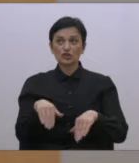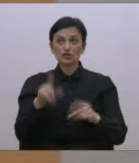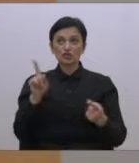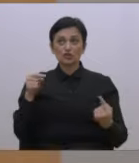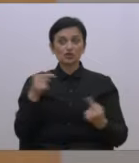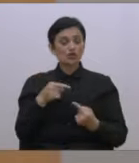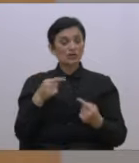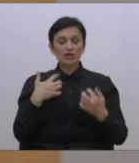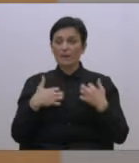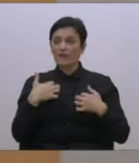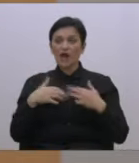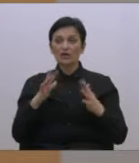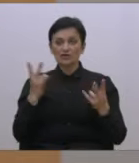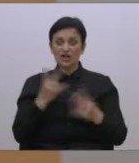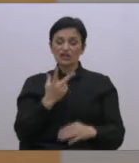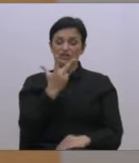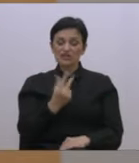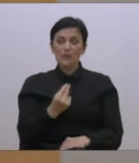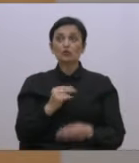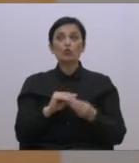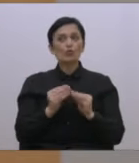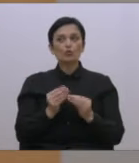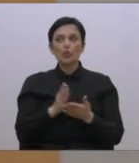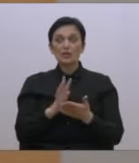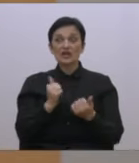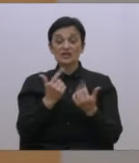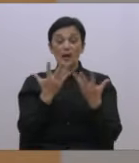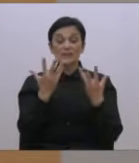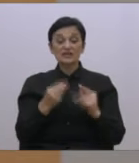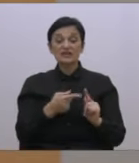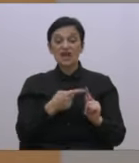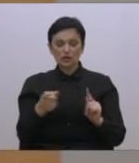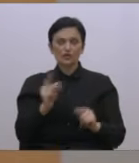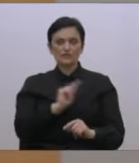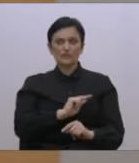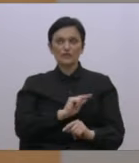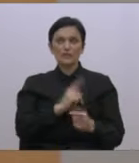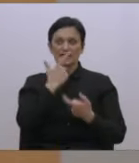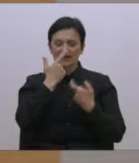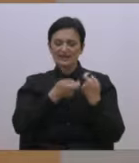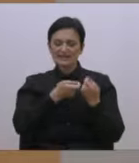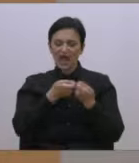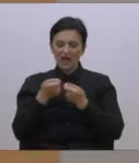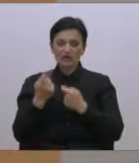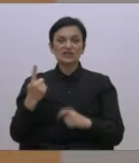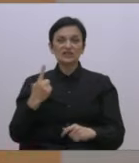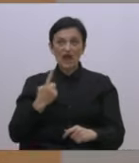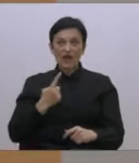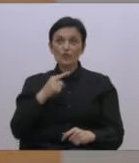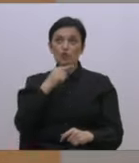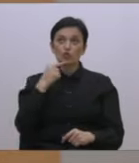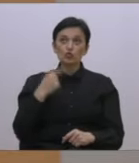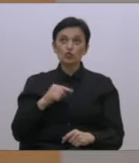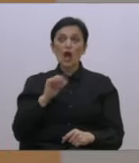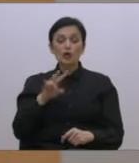ამის არცად გეჩქარება შეიძლება დაჭirdეს 3 დღეს არანაირი პრობლემა არ არის რამდენი დღეს დაჭirdება იმენ დღე ვიმუშაოთ დეტალურად და კიდე ერთხელ დაველოდებით ერთი ან რუსული ან ცუდი